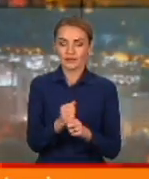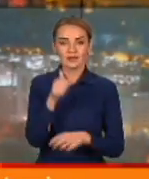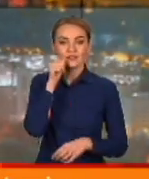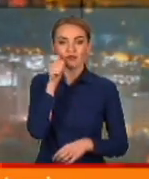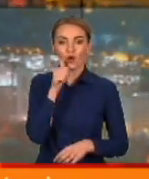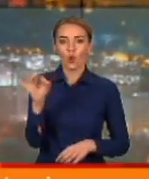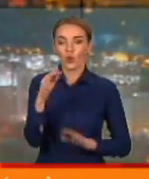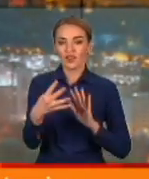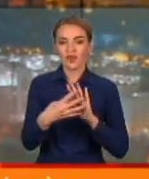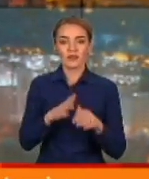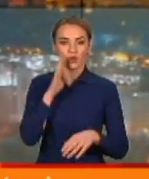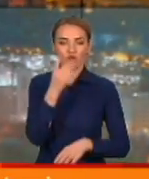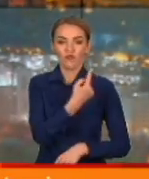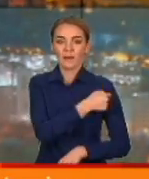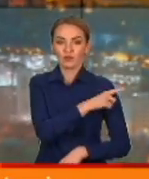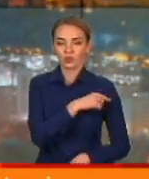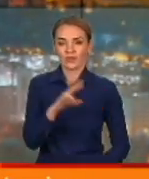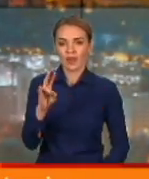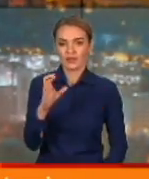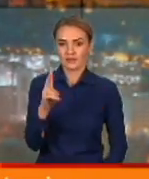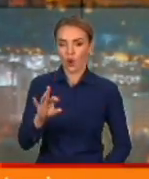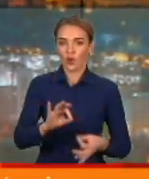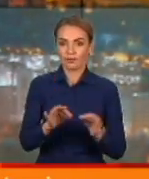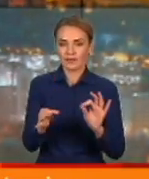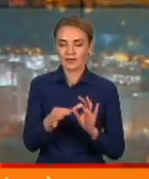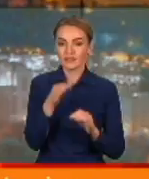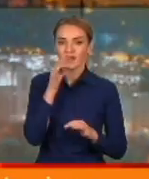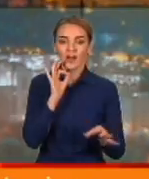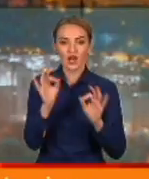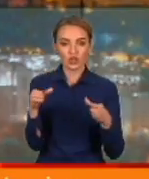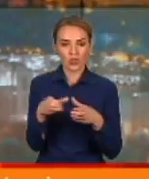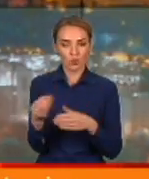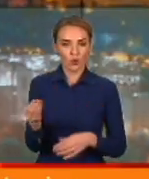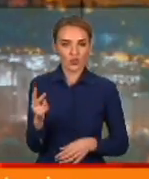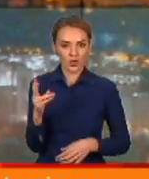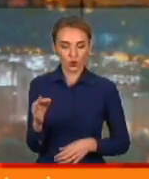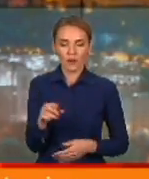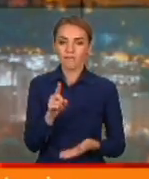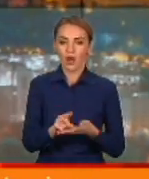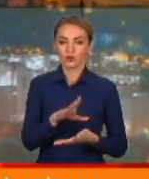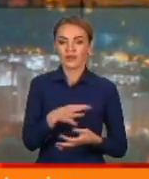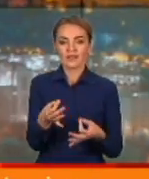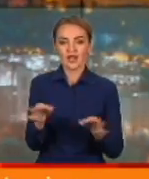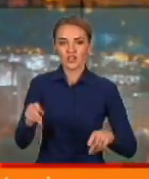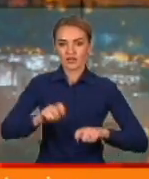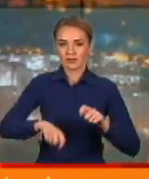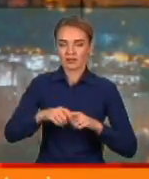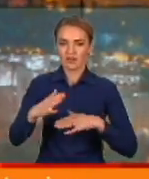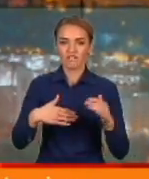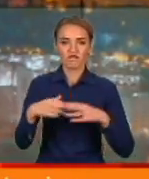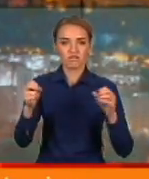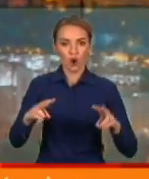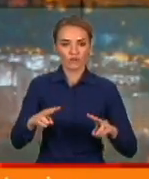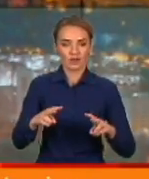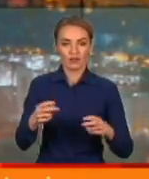завтра о 9 ранку в медпункті НСК «Олімпійський». Як зазначив речник штабу Порошенка Олег Медведєв, це має бути незалежна експертиза фахових